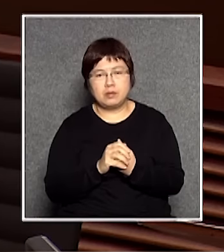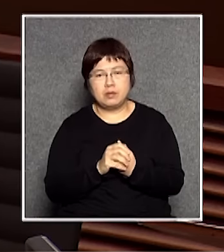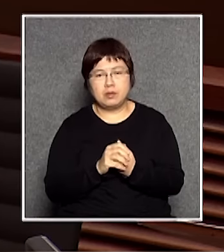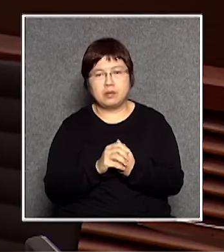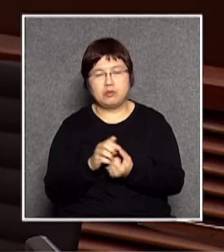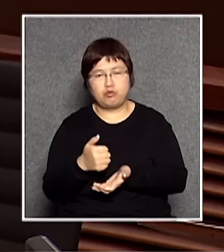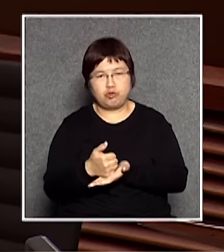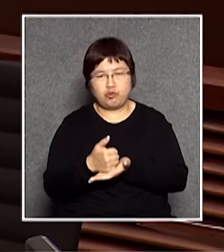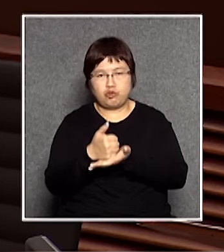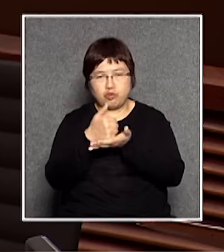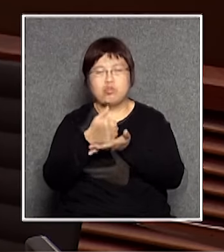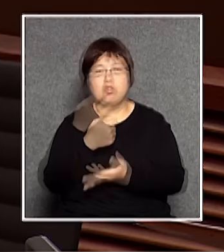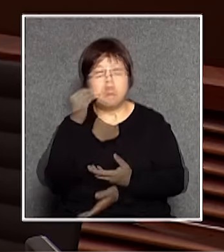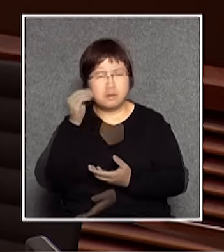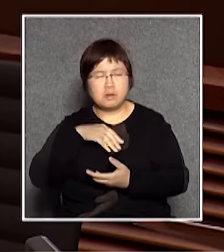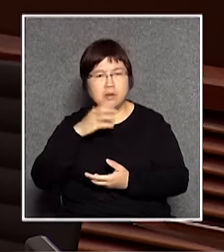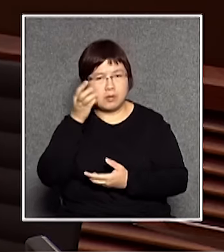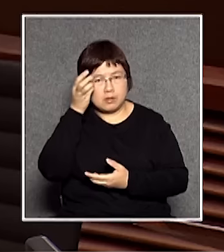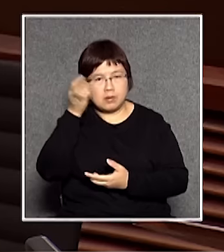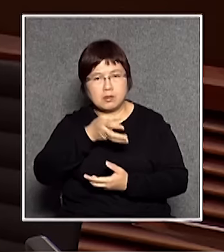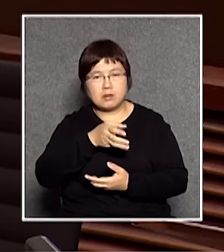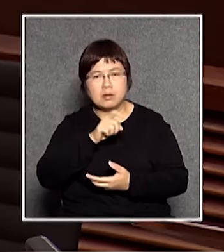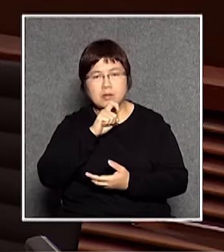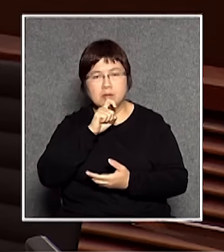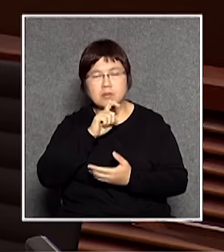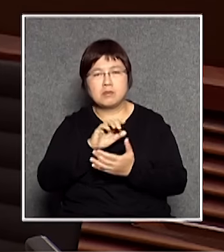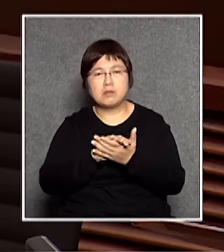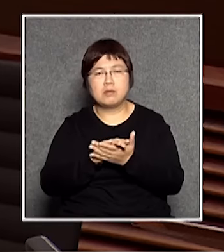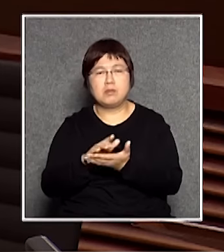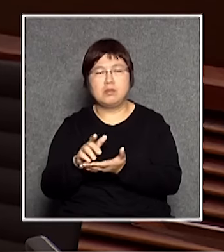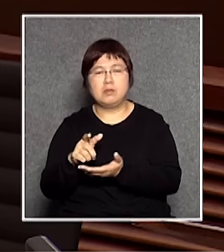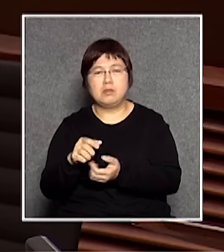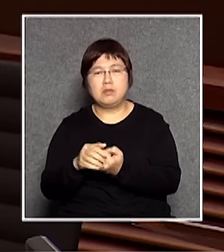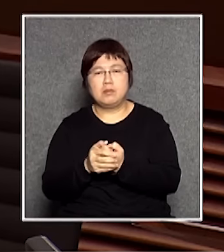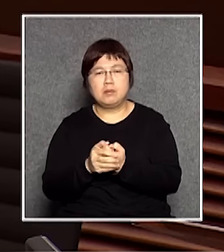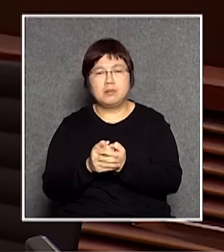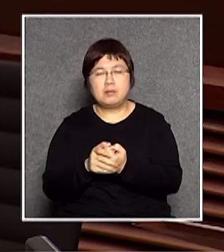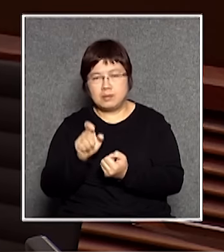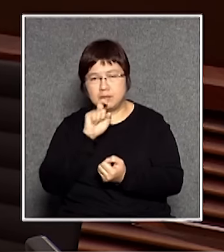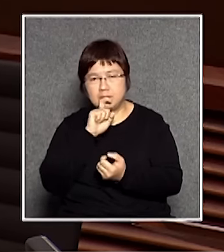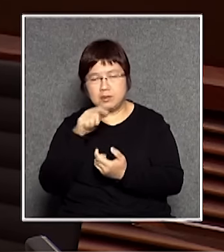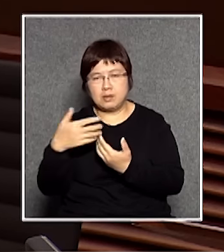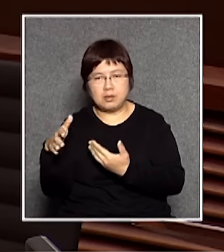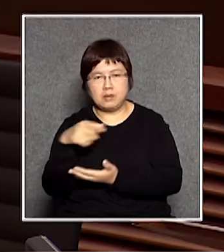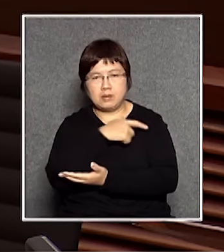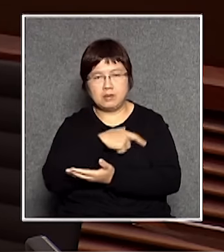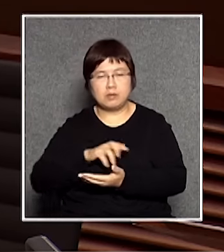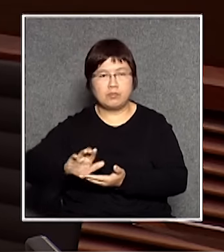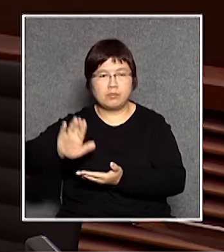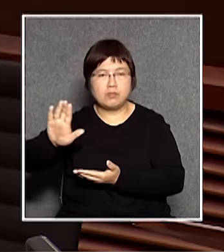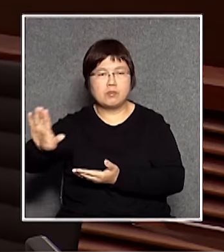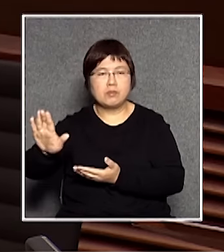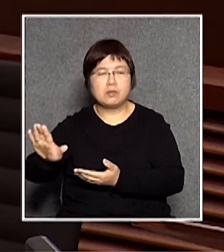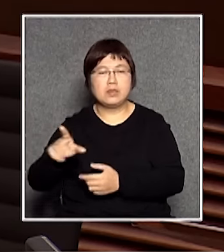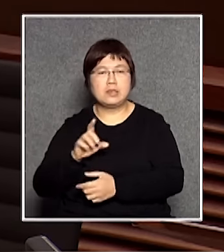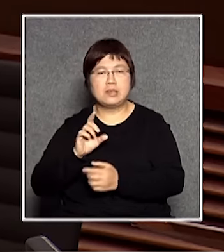尊重一定要有。再者，這些是屬於其他議員的私人物品，人